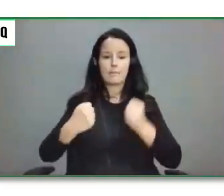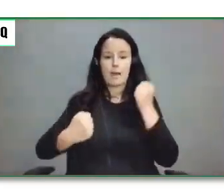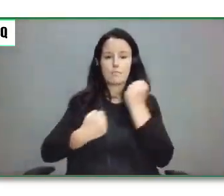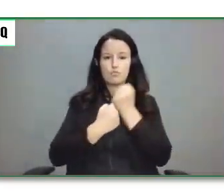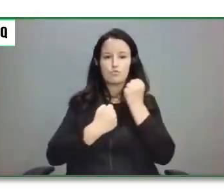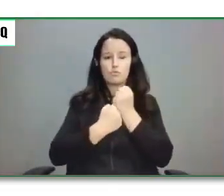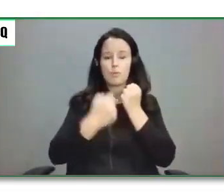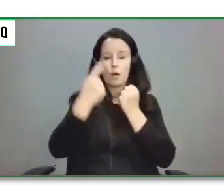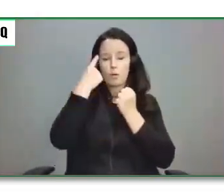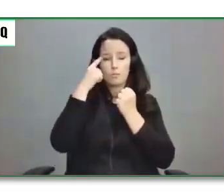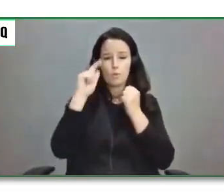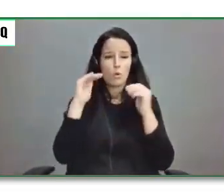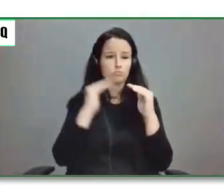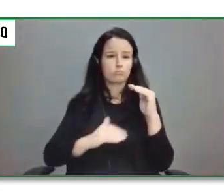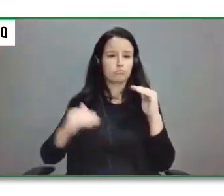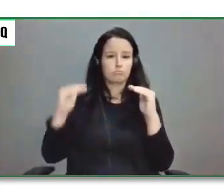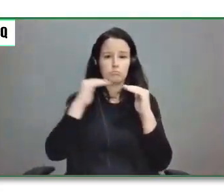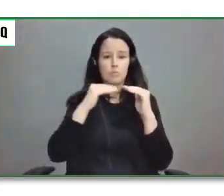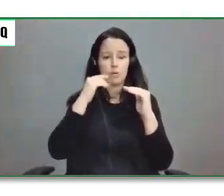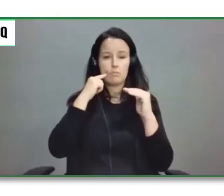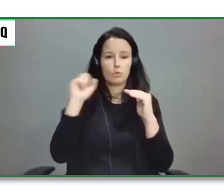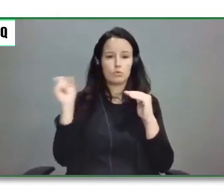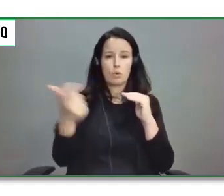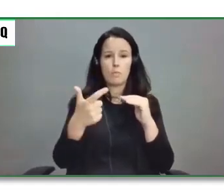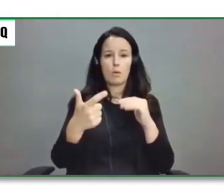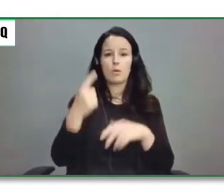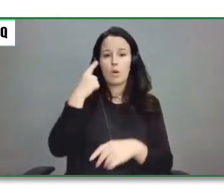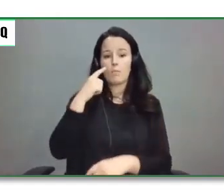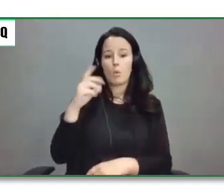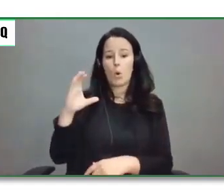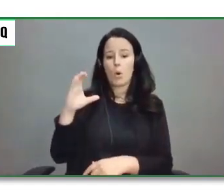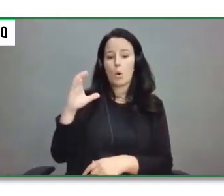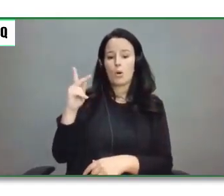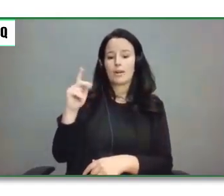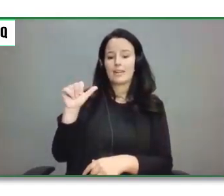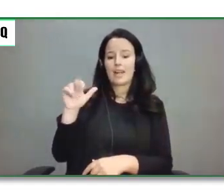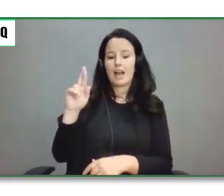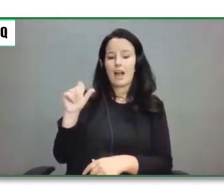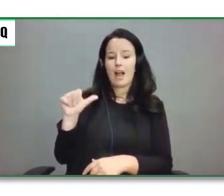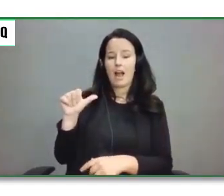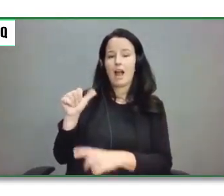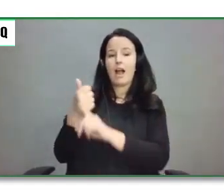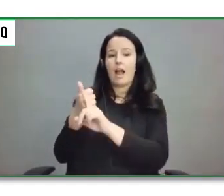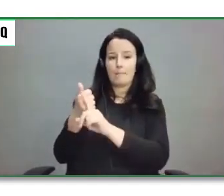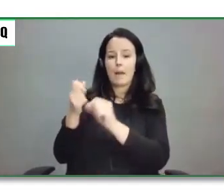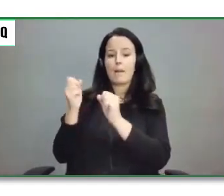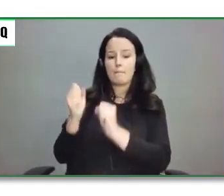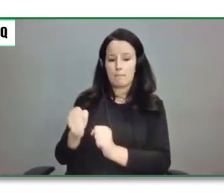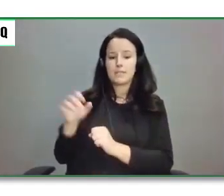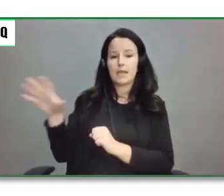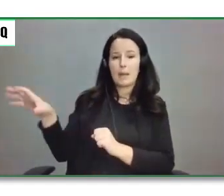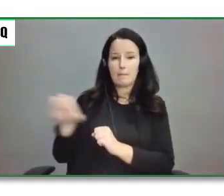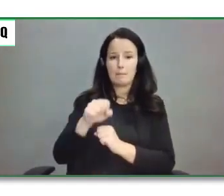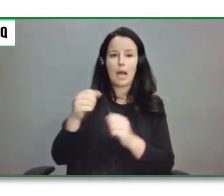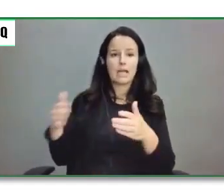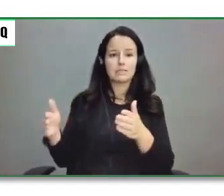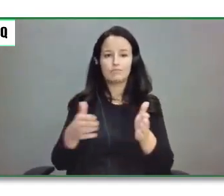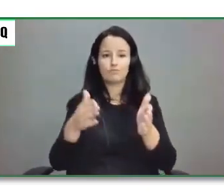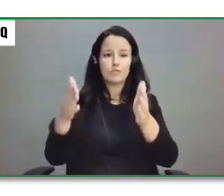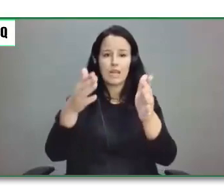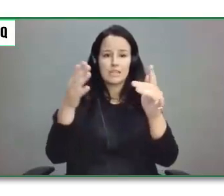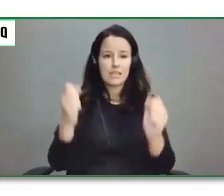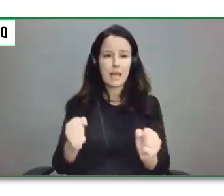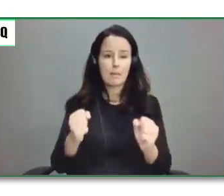inclus dans la nature. Pour Cara, ça veut dire qu'elle peut emprunter un sentier. Ça